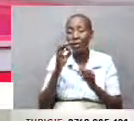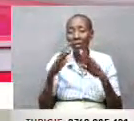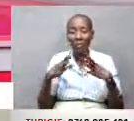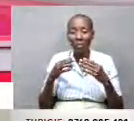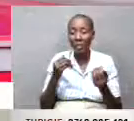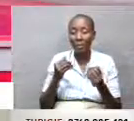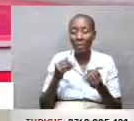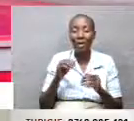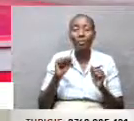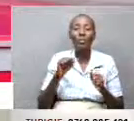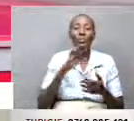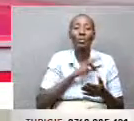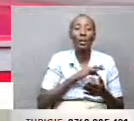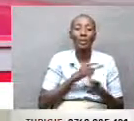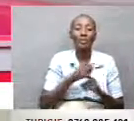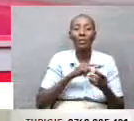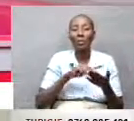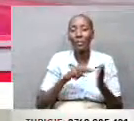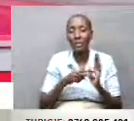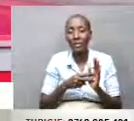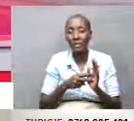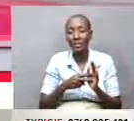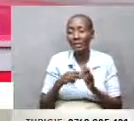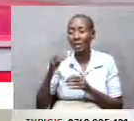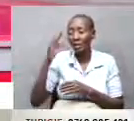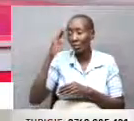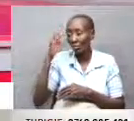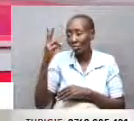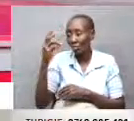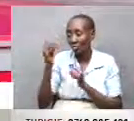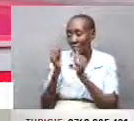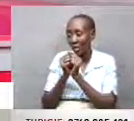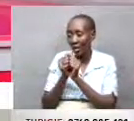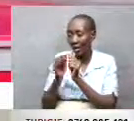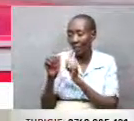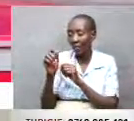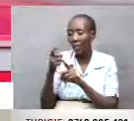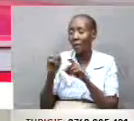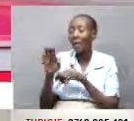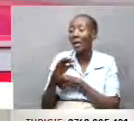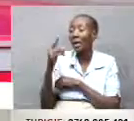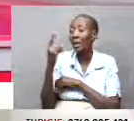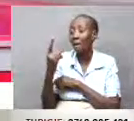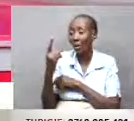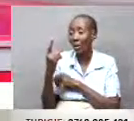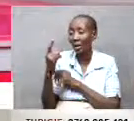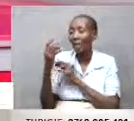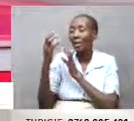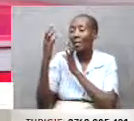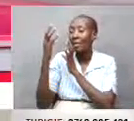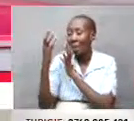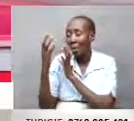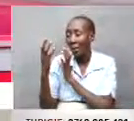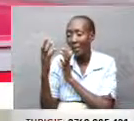na mradi huo. Naam, wajua wanafunzi 210 katika wadi moja, mzigo wa kulipa karo kwa